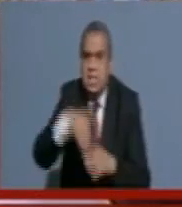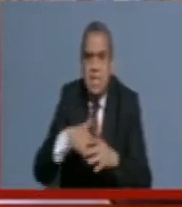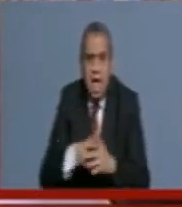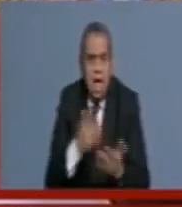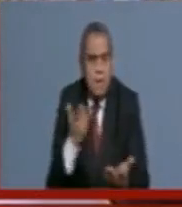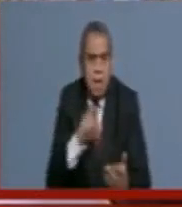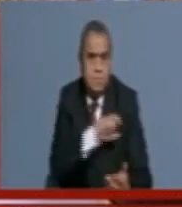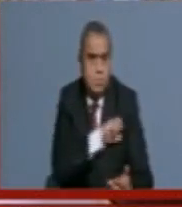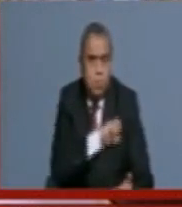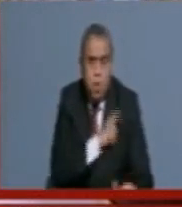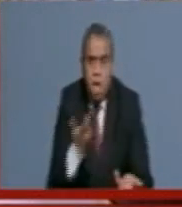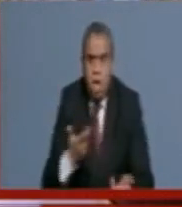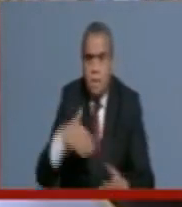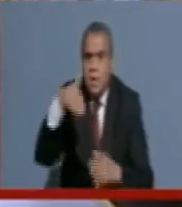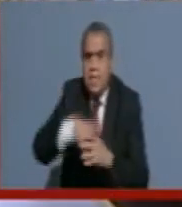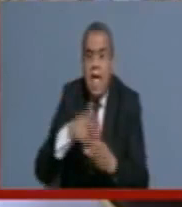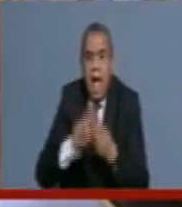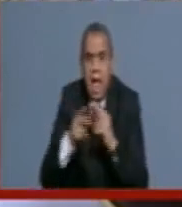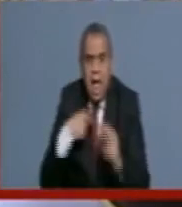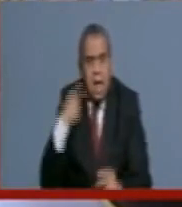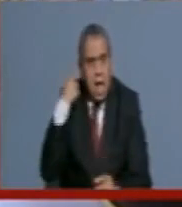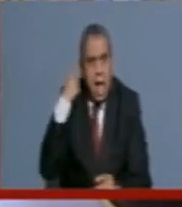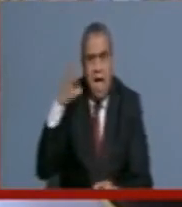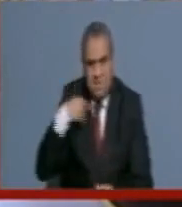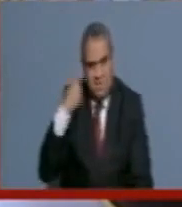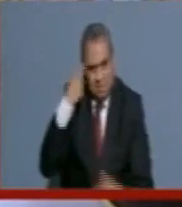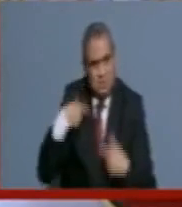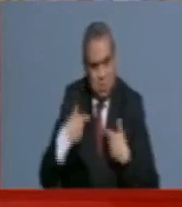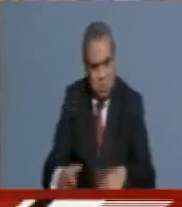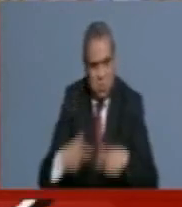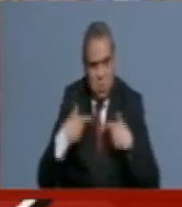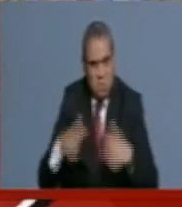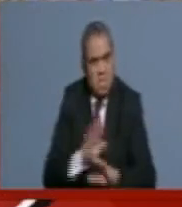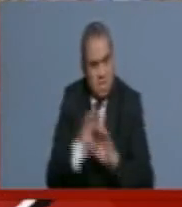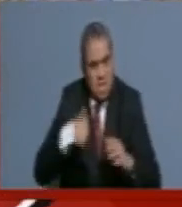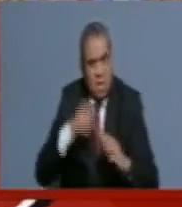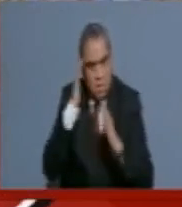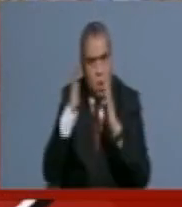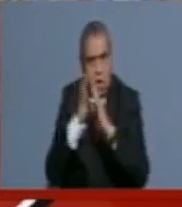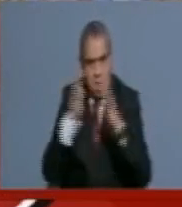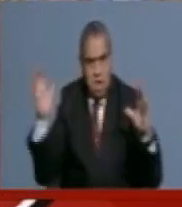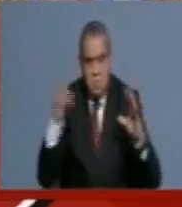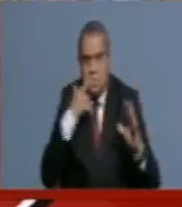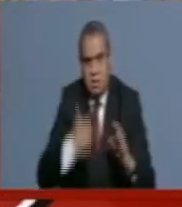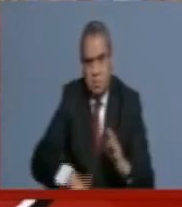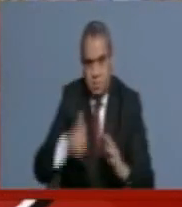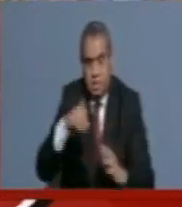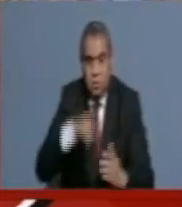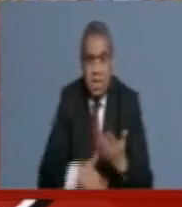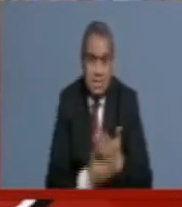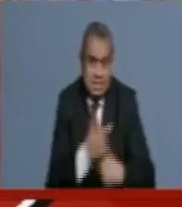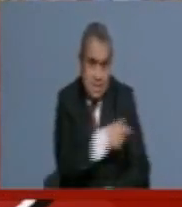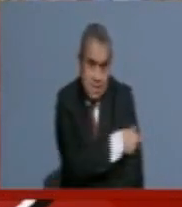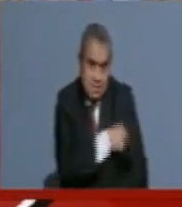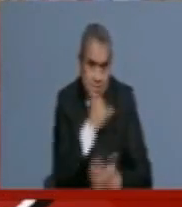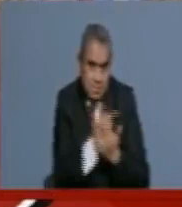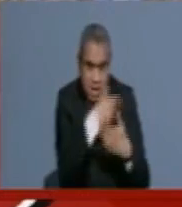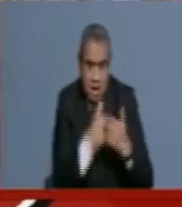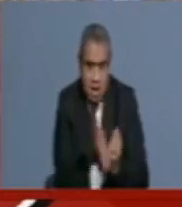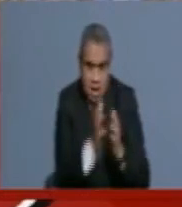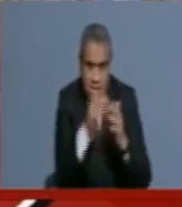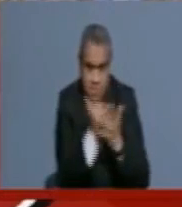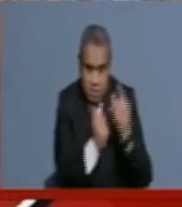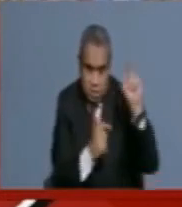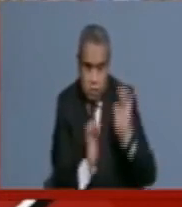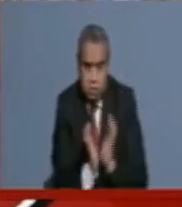دور، لا ليها صوت وصوتي مهم وفعال. فقلنا لا، هنستخدم فكرة الرائدات الريفيات في